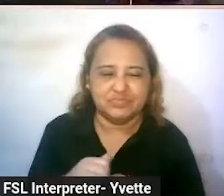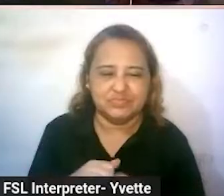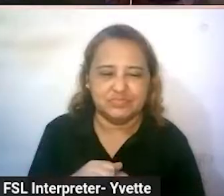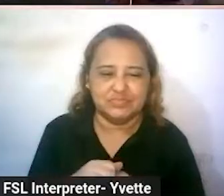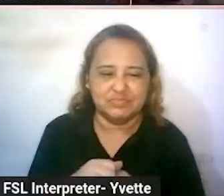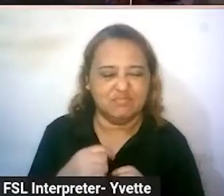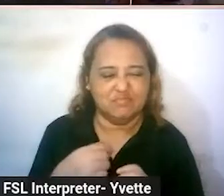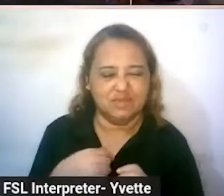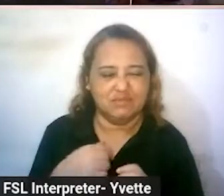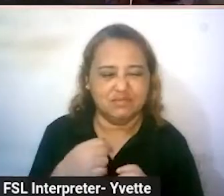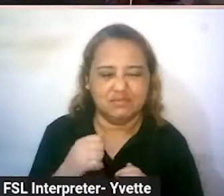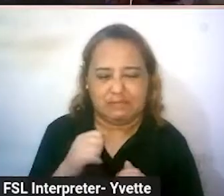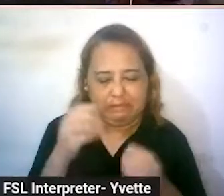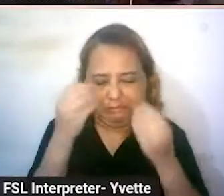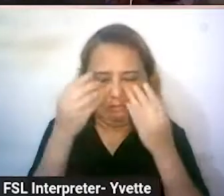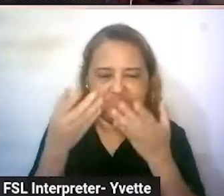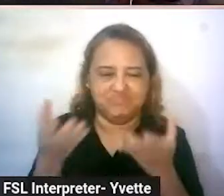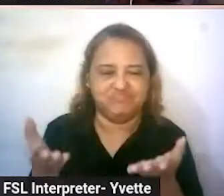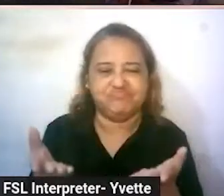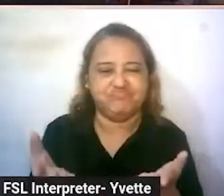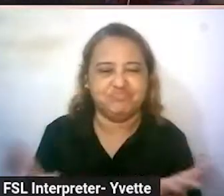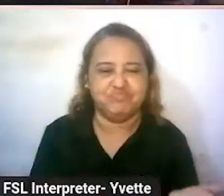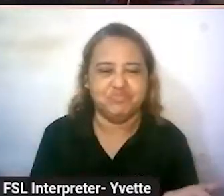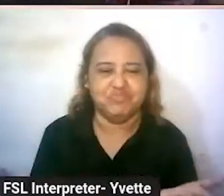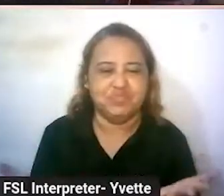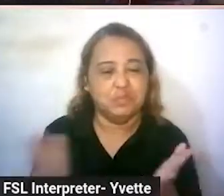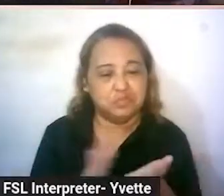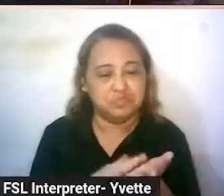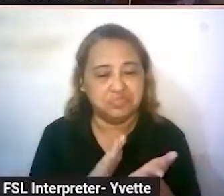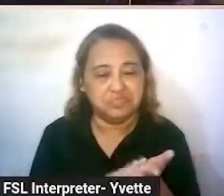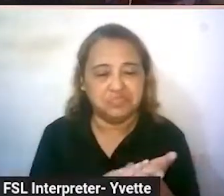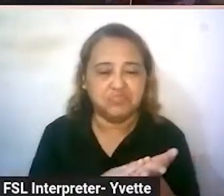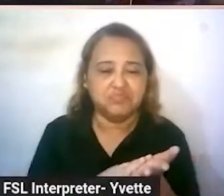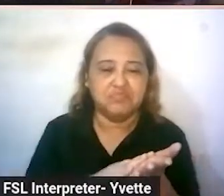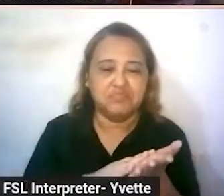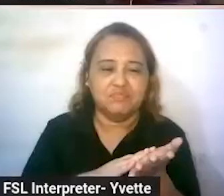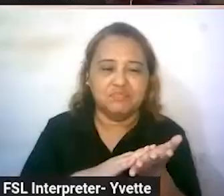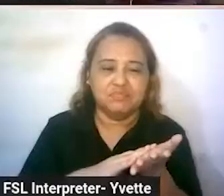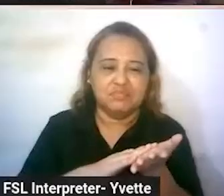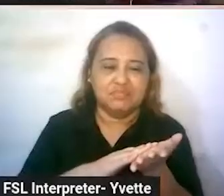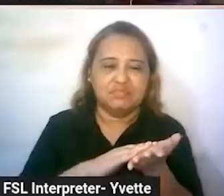nag-open up sa kanila. Sa school, kasi that was